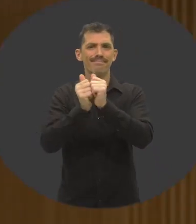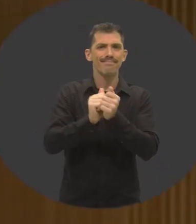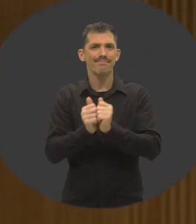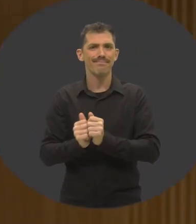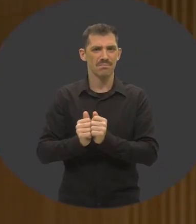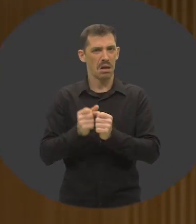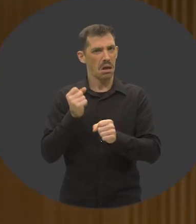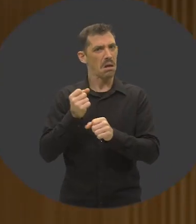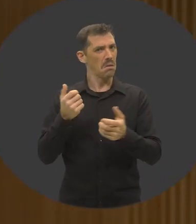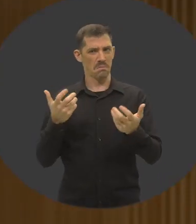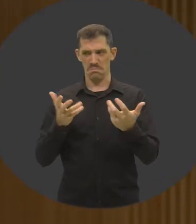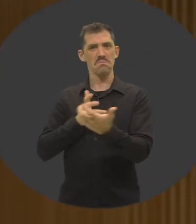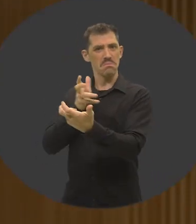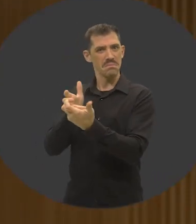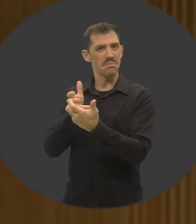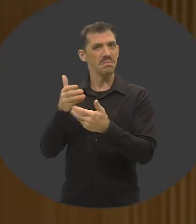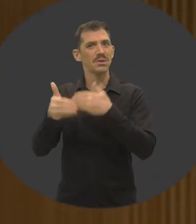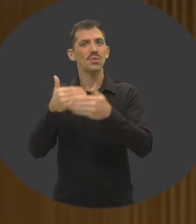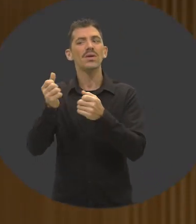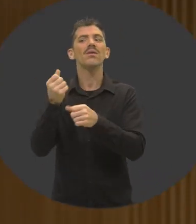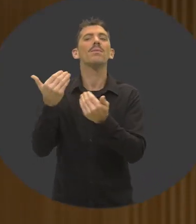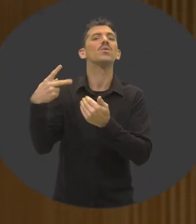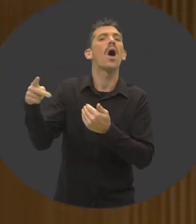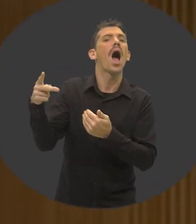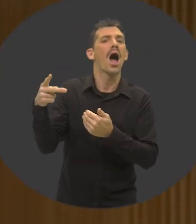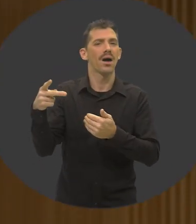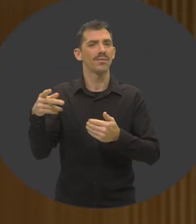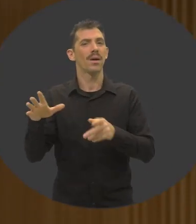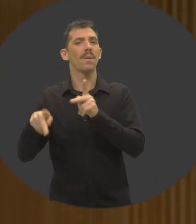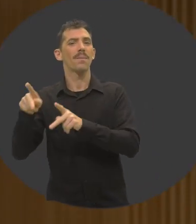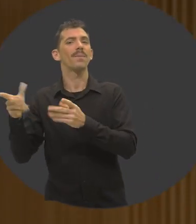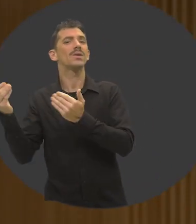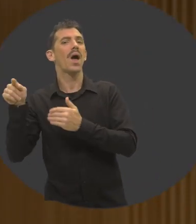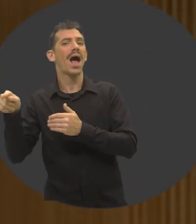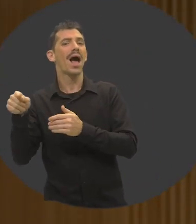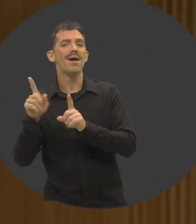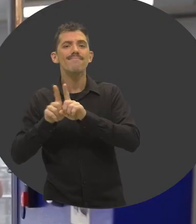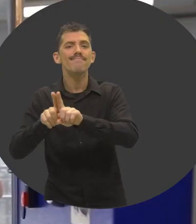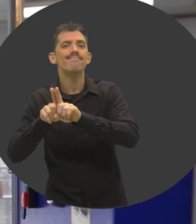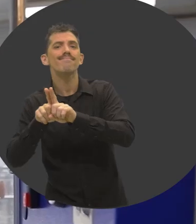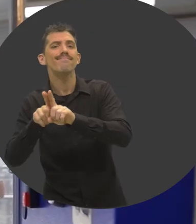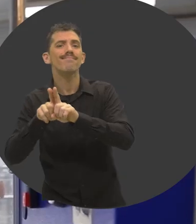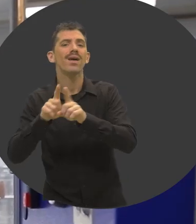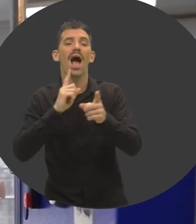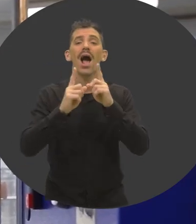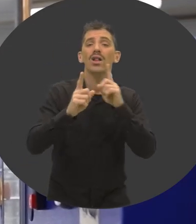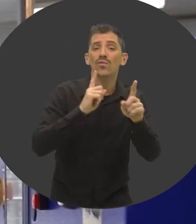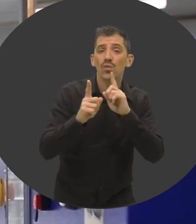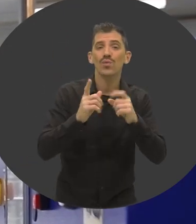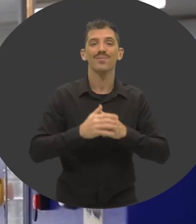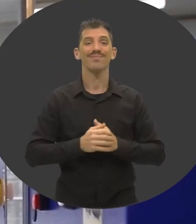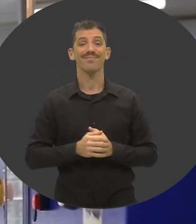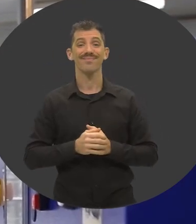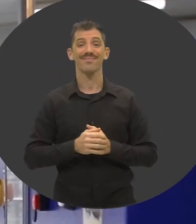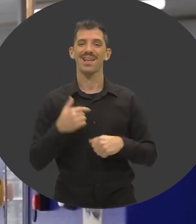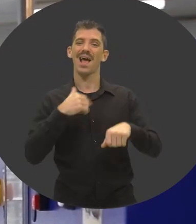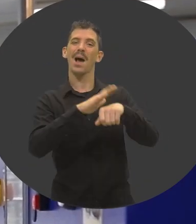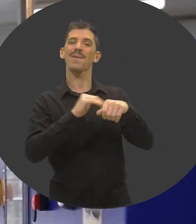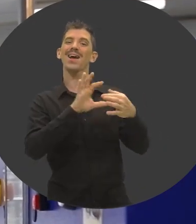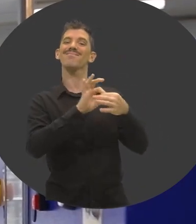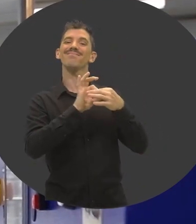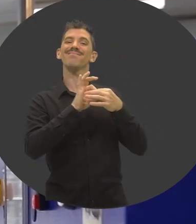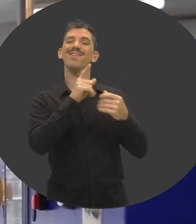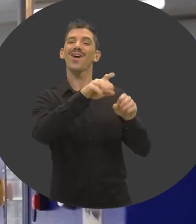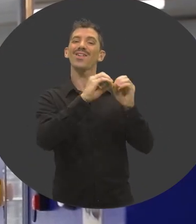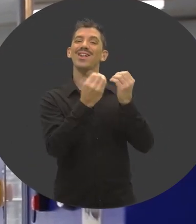une personne autiste, on a certains accommodements qui sont disponibles et nous y allons un peu au besoin. Donc certaines personnes vont peut-être avoir besoin d'accompagnement